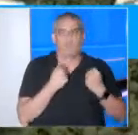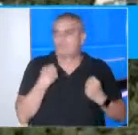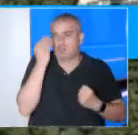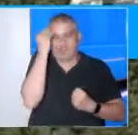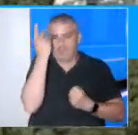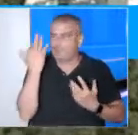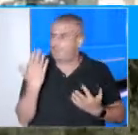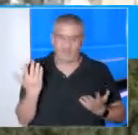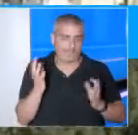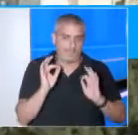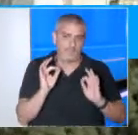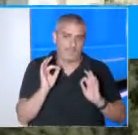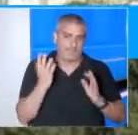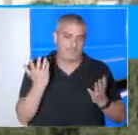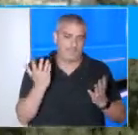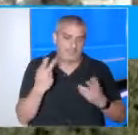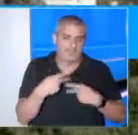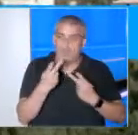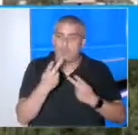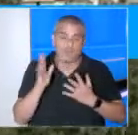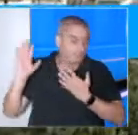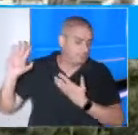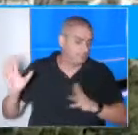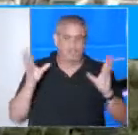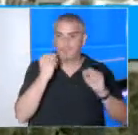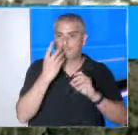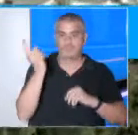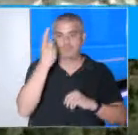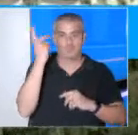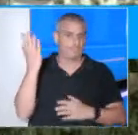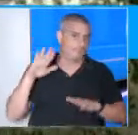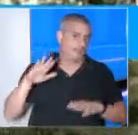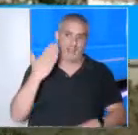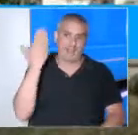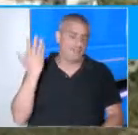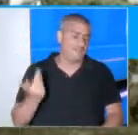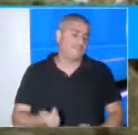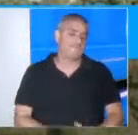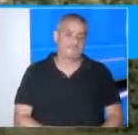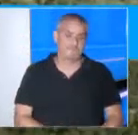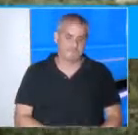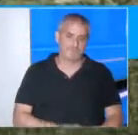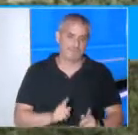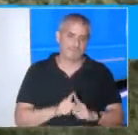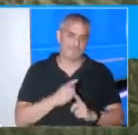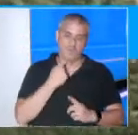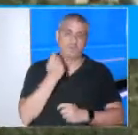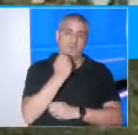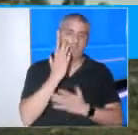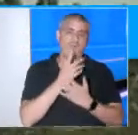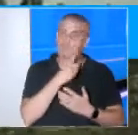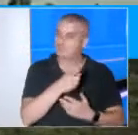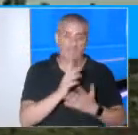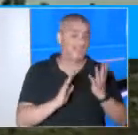זוכר מתי, אם זה באמת היה מתממש, עם בית חולים שפונה באמצעות מסוקים של חיל האוויר. אבל כמו שגורמים בכבאות כבר אמרו,